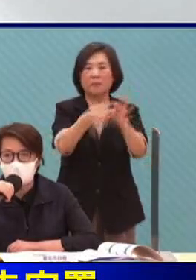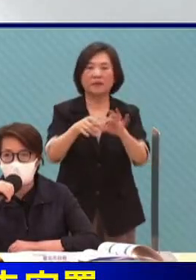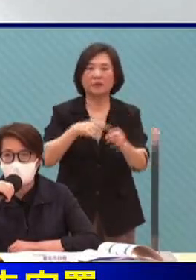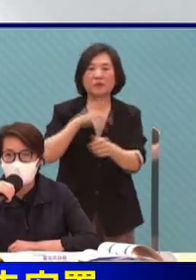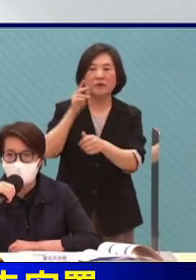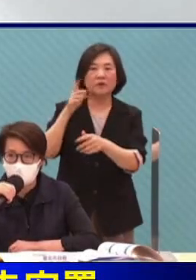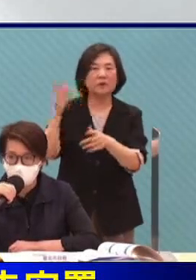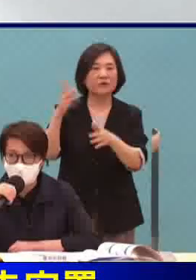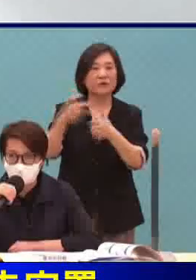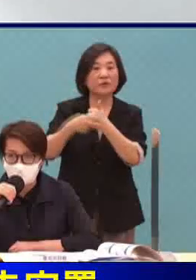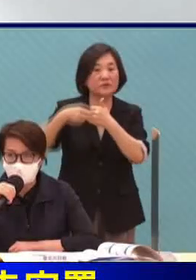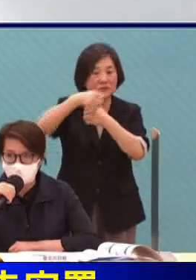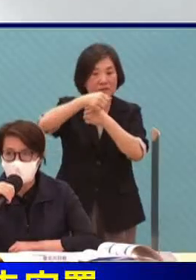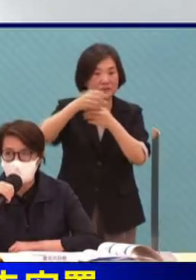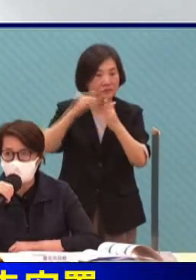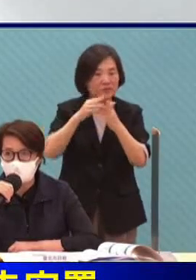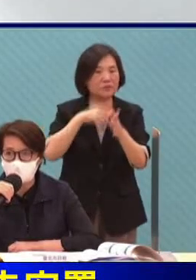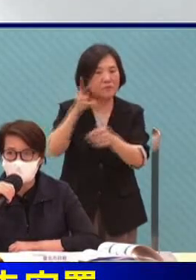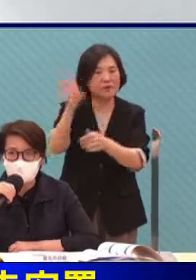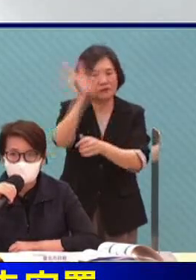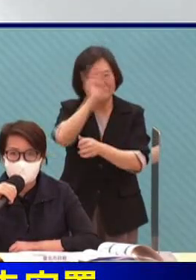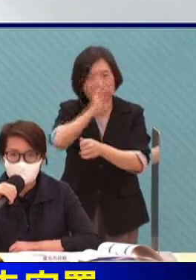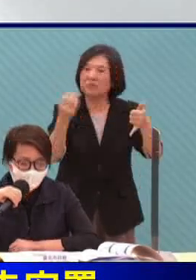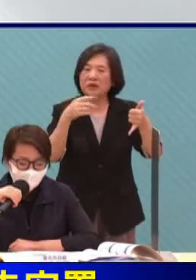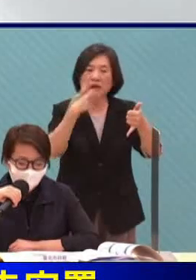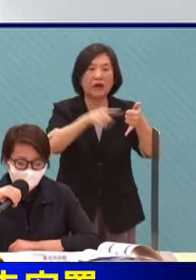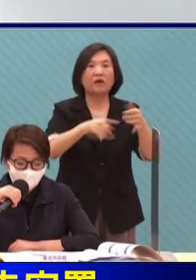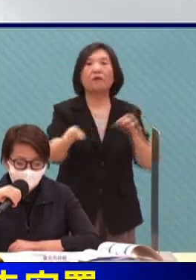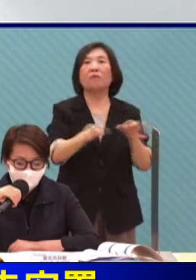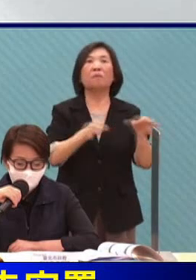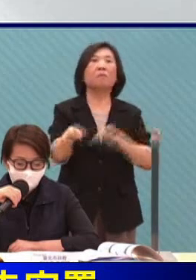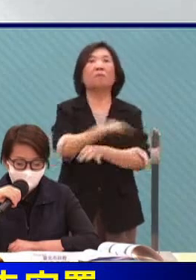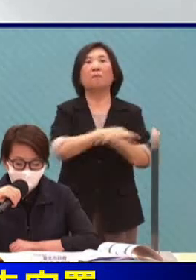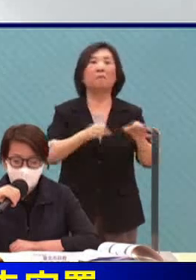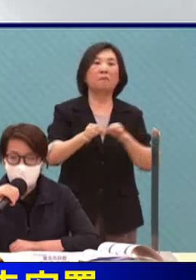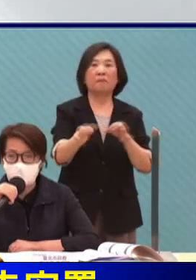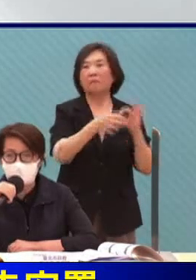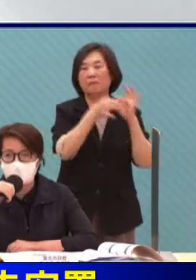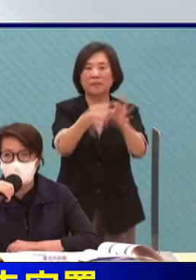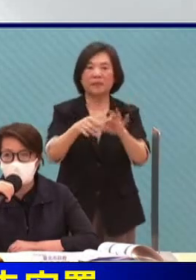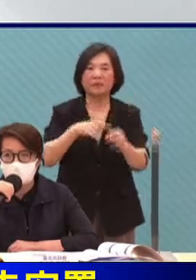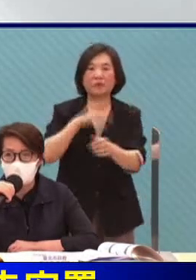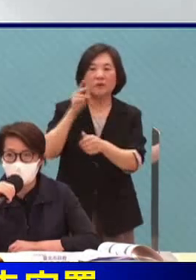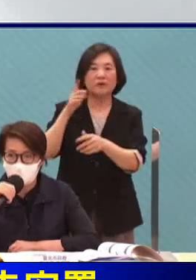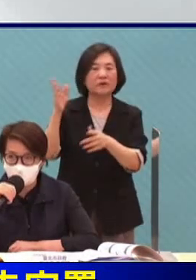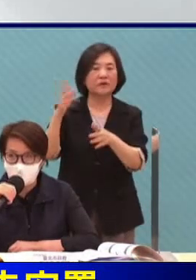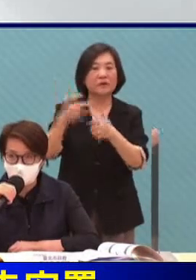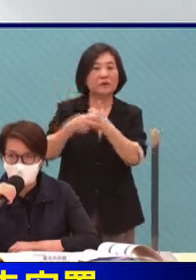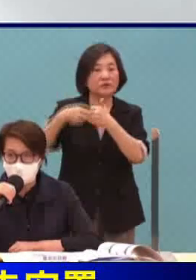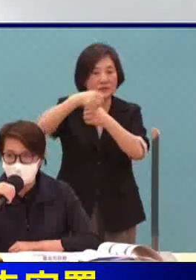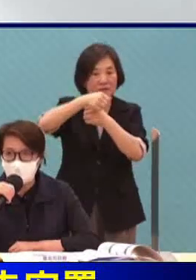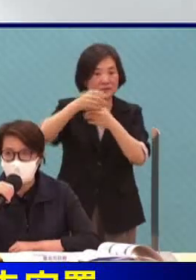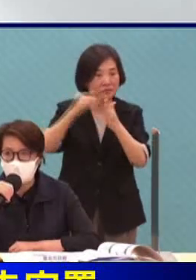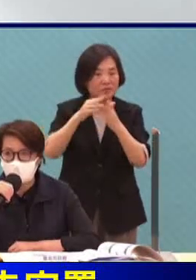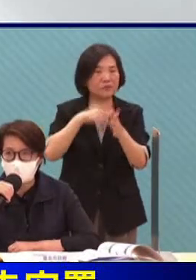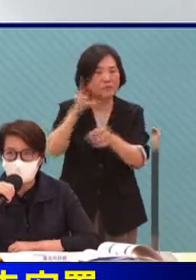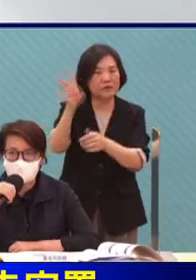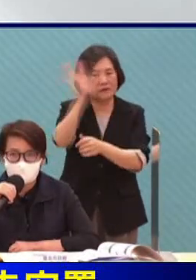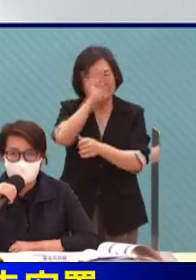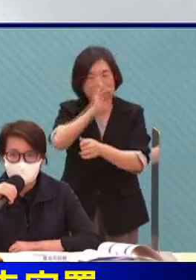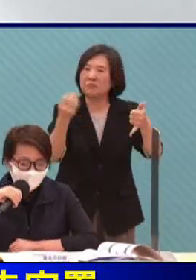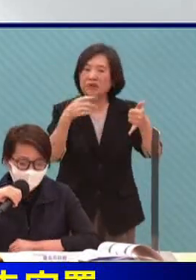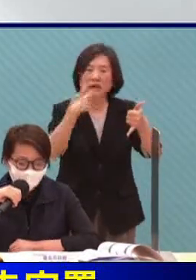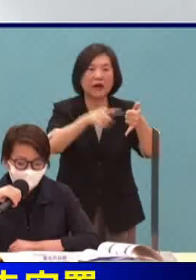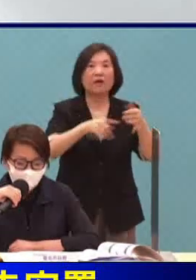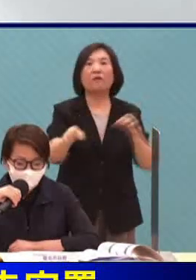有台北市议员接获民众的澄清哦，说在台北市万华区的一间洗肾中心，未经卫生局的同意呢，私自的帮民众来